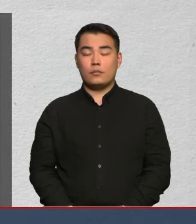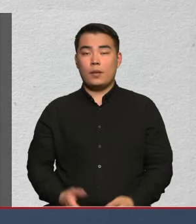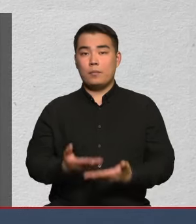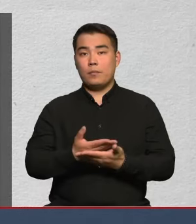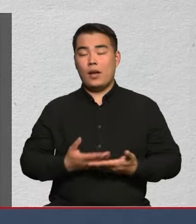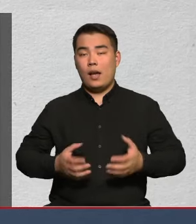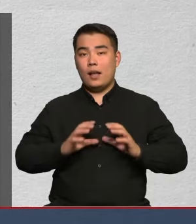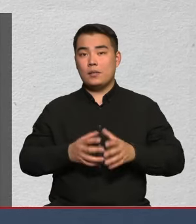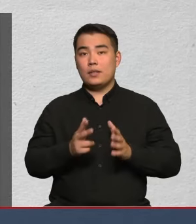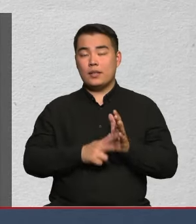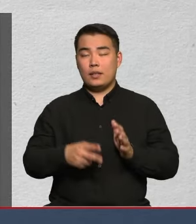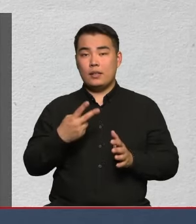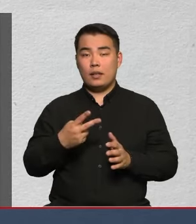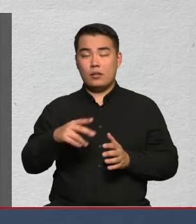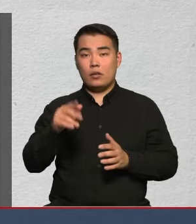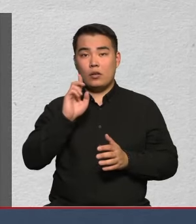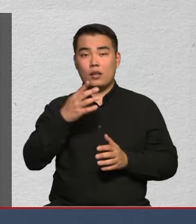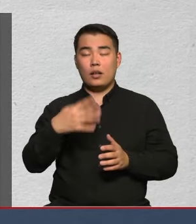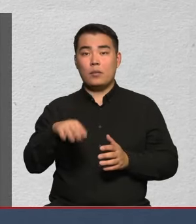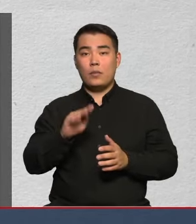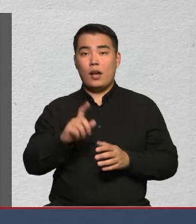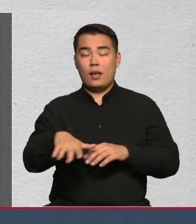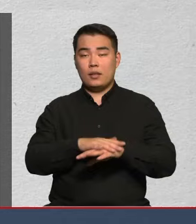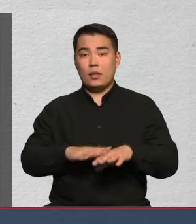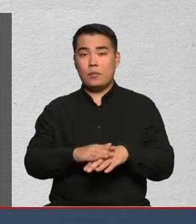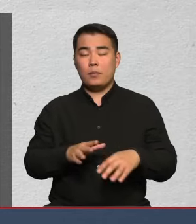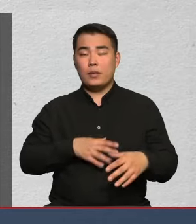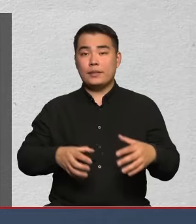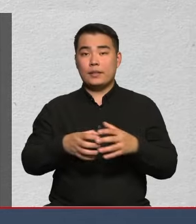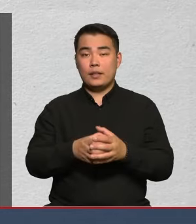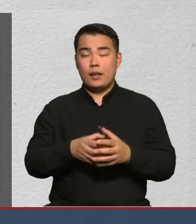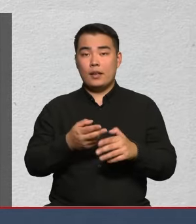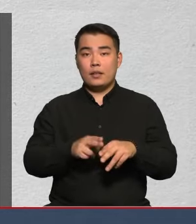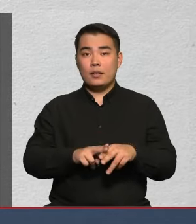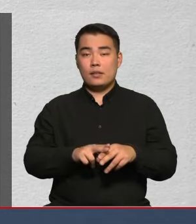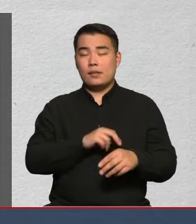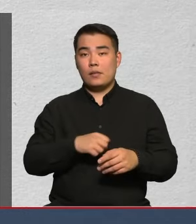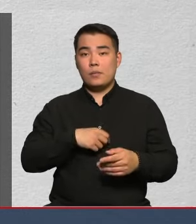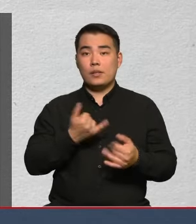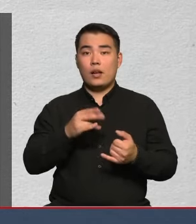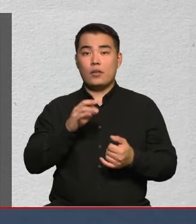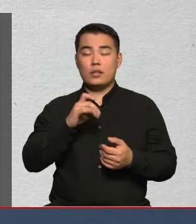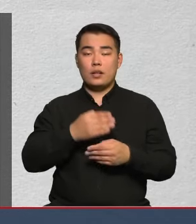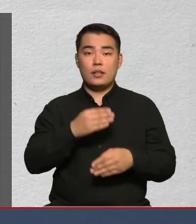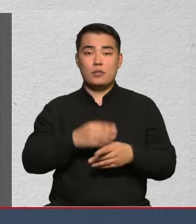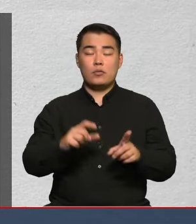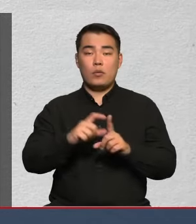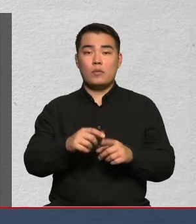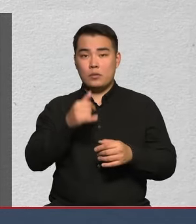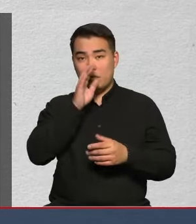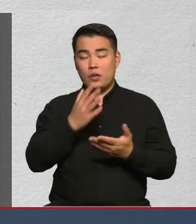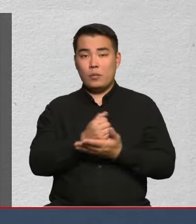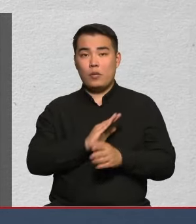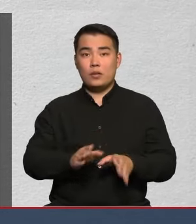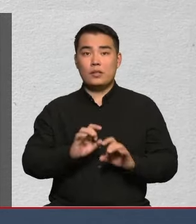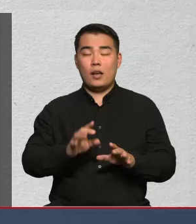Бізді әлемнің 80 елінен келген 40 мың адамды Димаштың өнері біріктірді. Концерттегі атмосфераны сөзбен жеткізу мүмкін емес. Бірдей